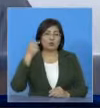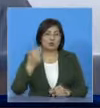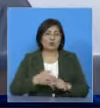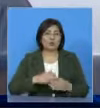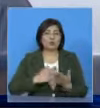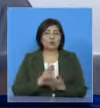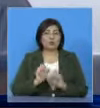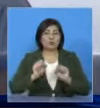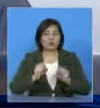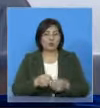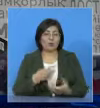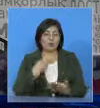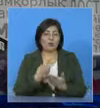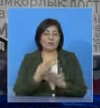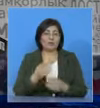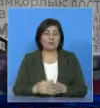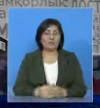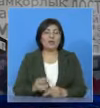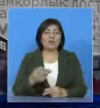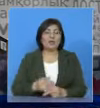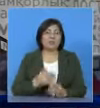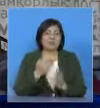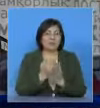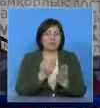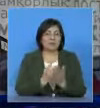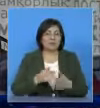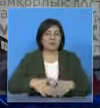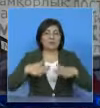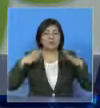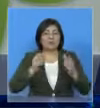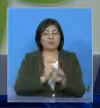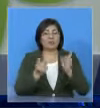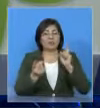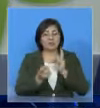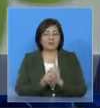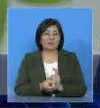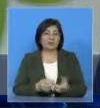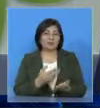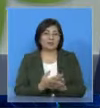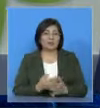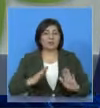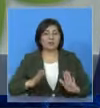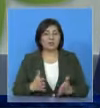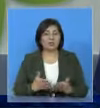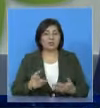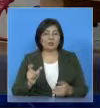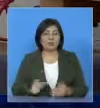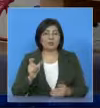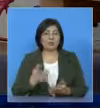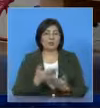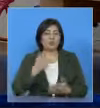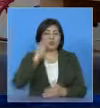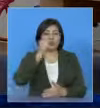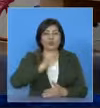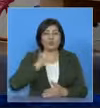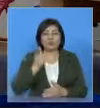он может и монетизировать сферы государственной программы с каждым годом расширяется меняется зависимости от социального положения участников к примеру в прошлом году